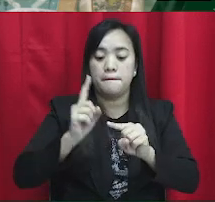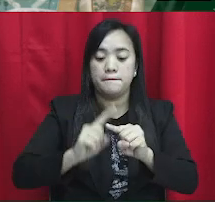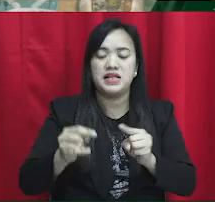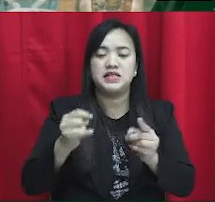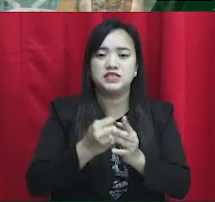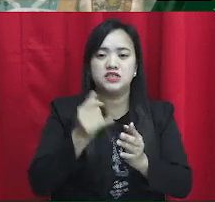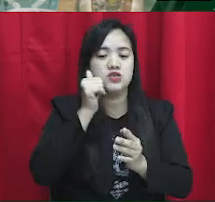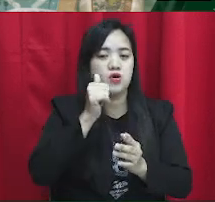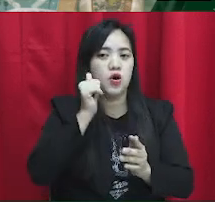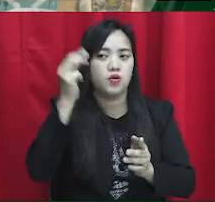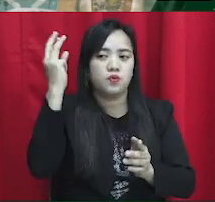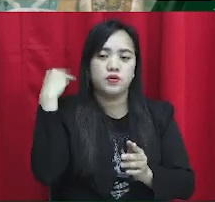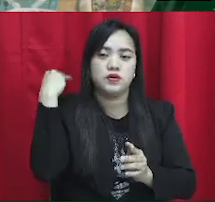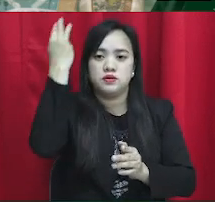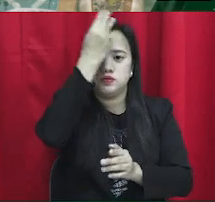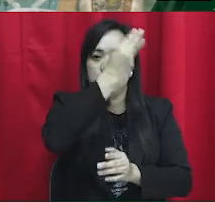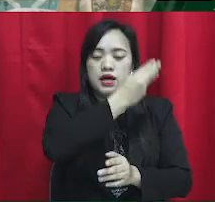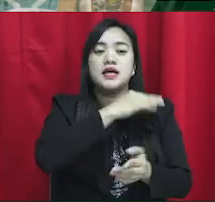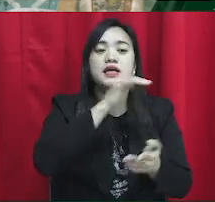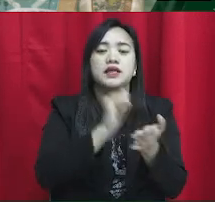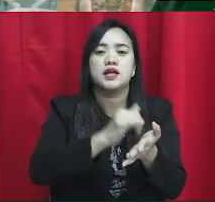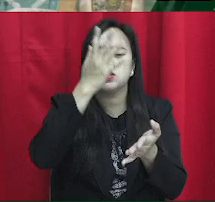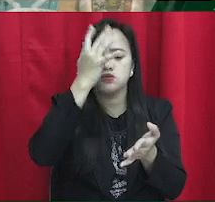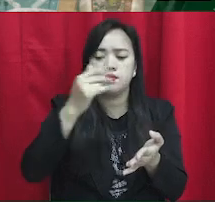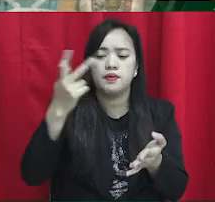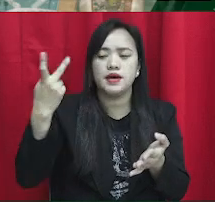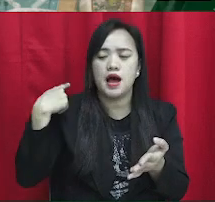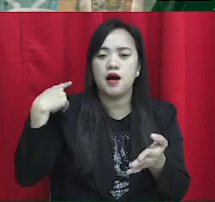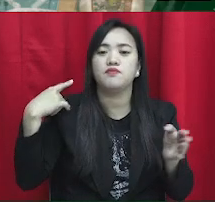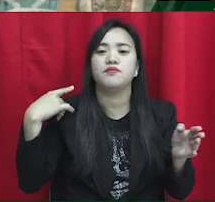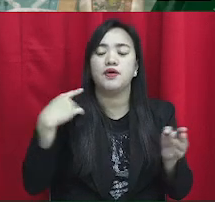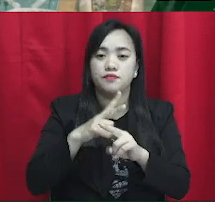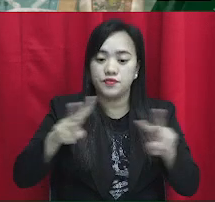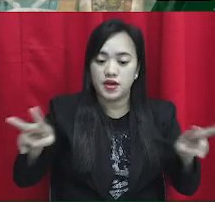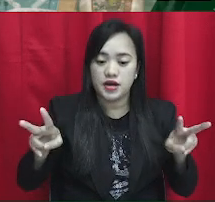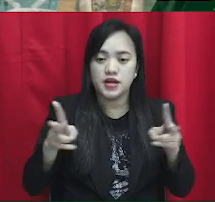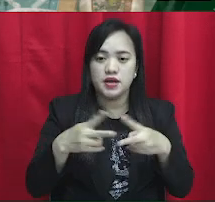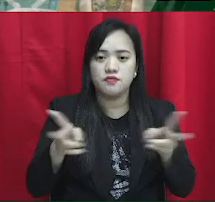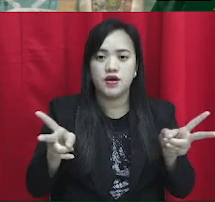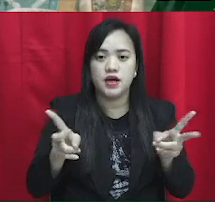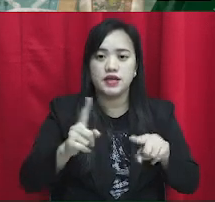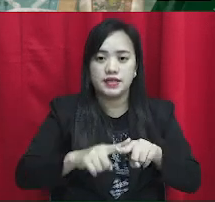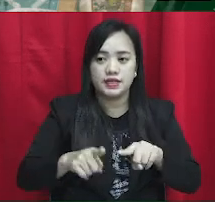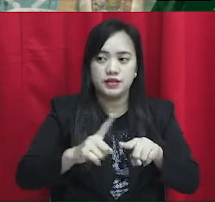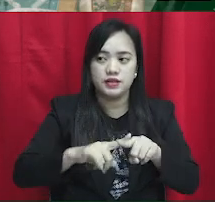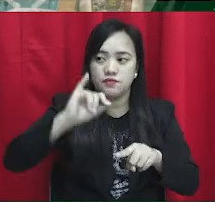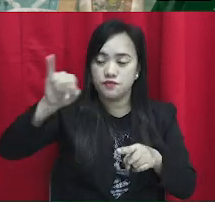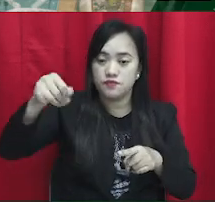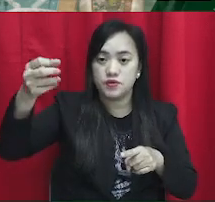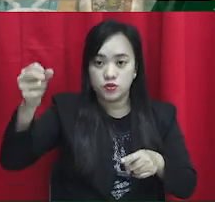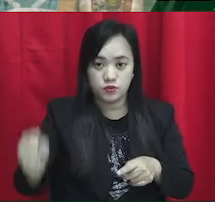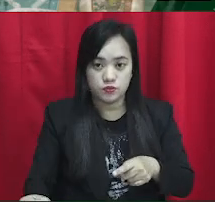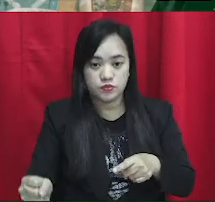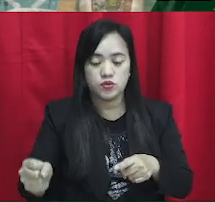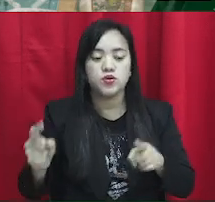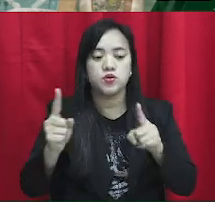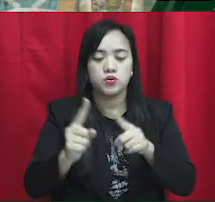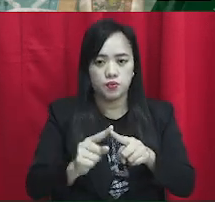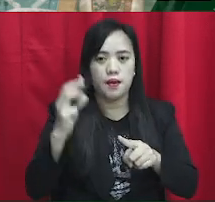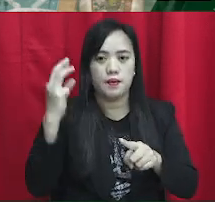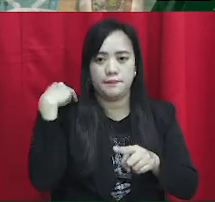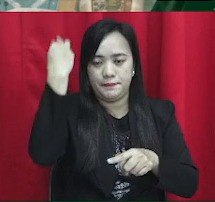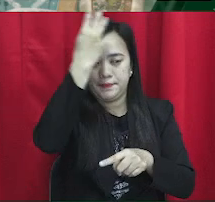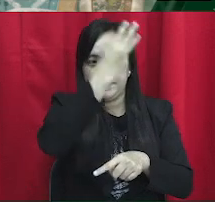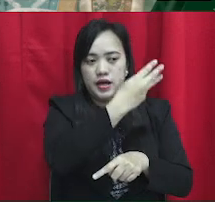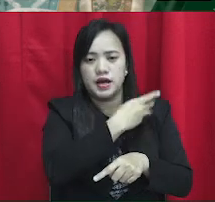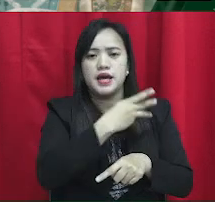ang greeting kay Joseph, iba ang greeting ng angel kay Mary. Ibig sabihin kasi iba ang mensahe ng responsibility kay Joseph at